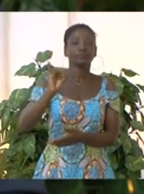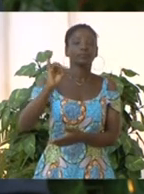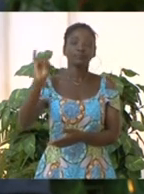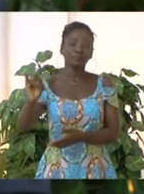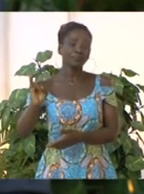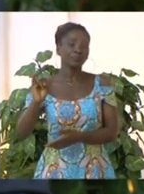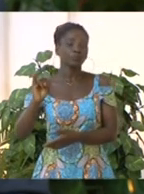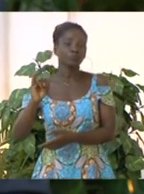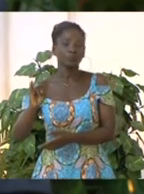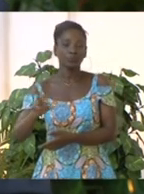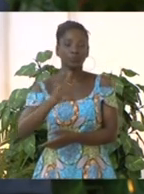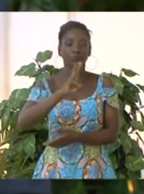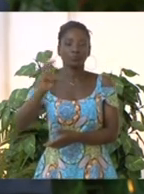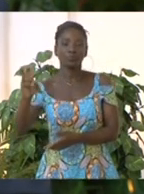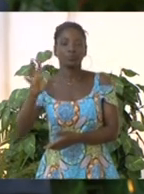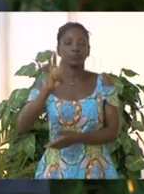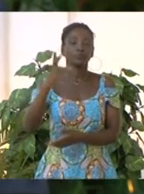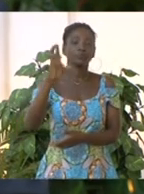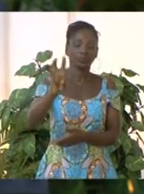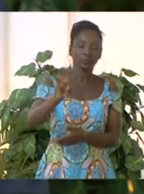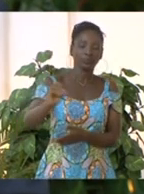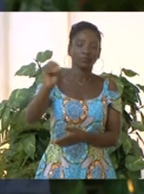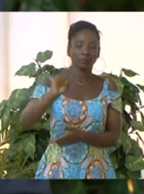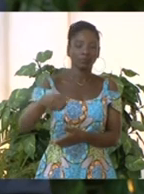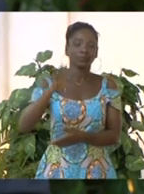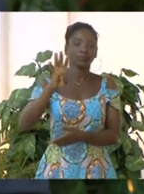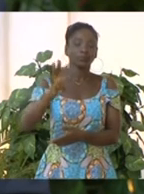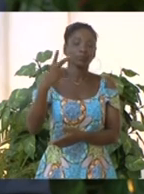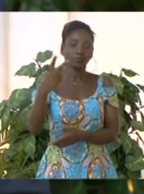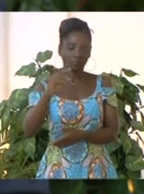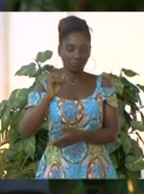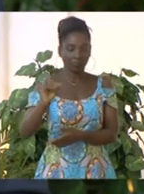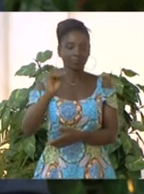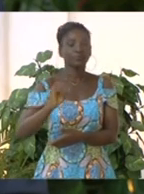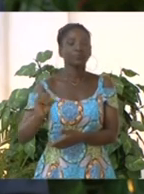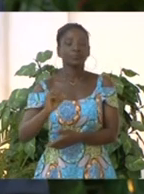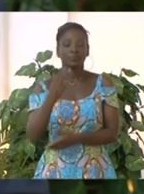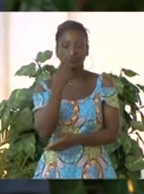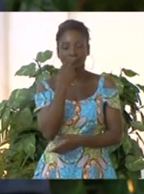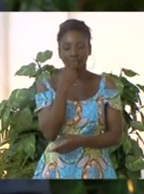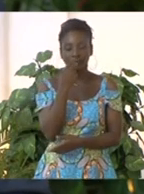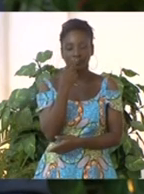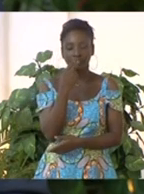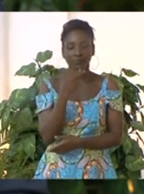246, soit 0,42%. Bédier Conan Aimé Henri,